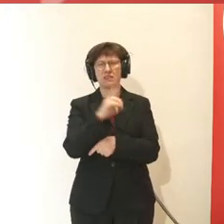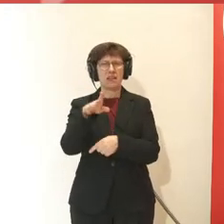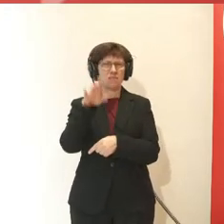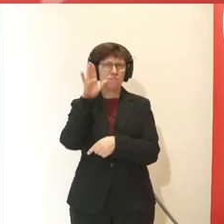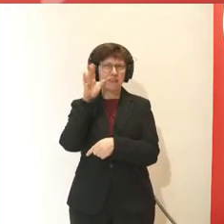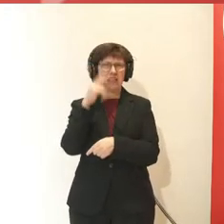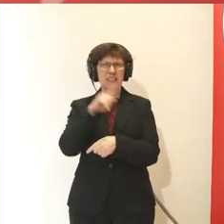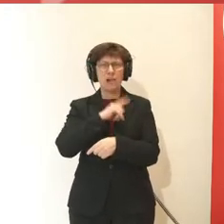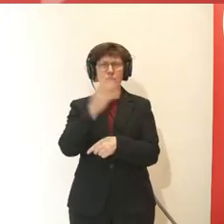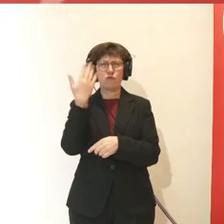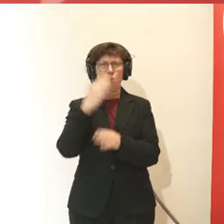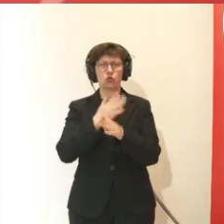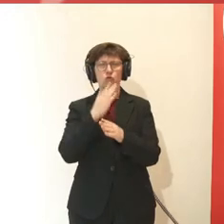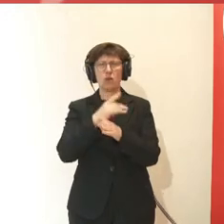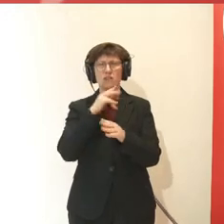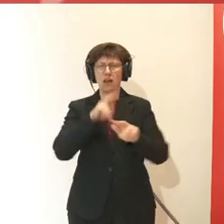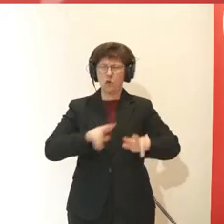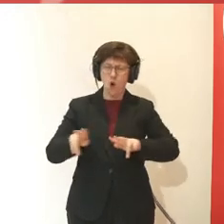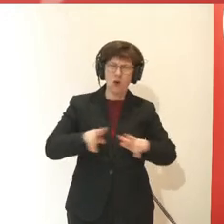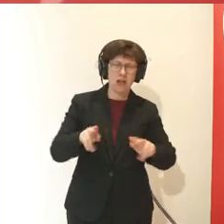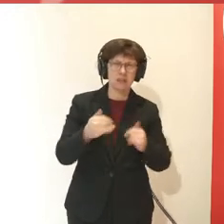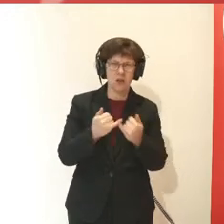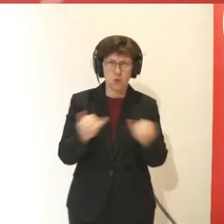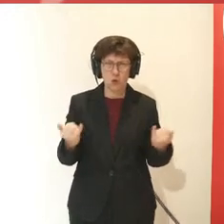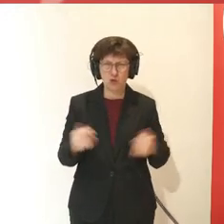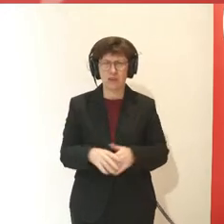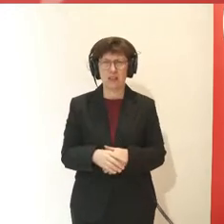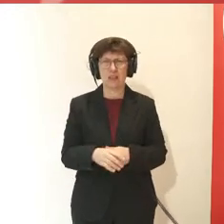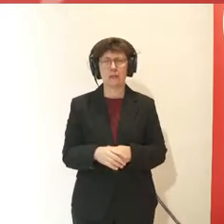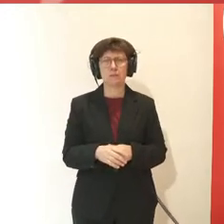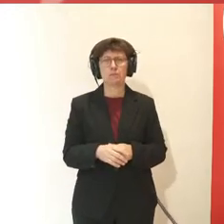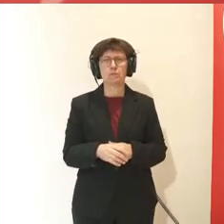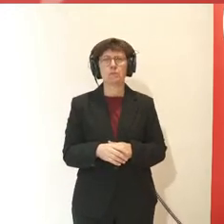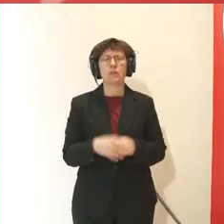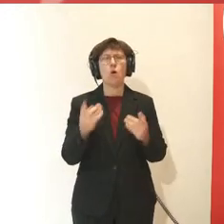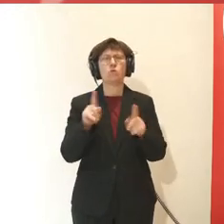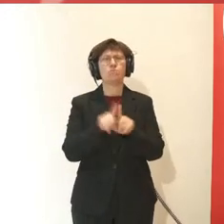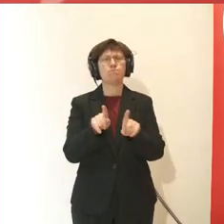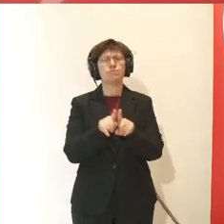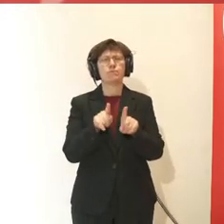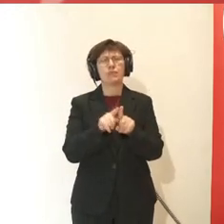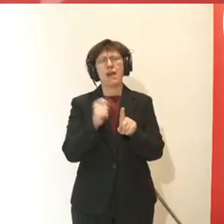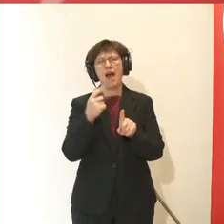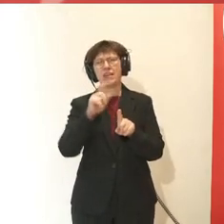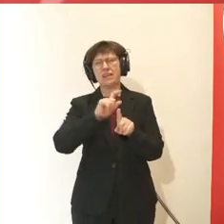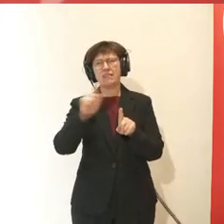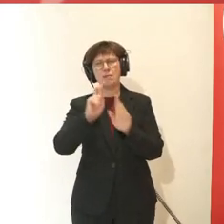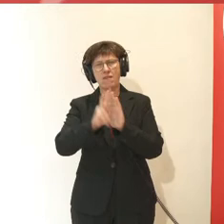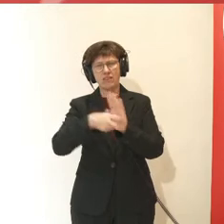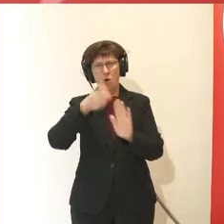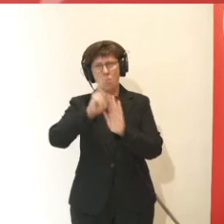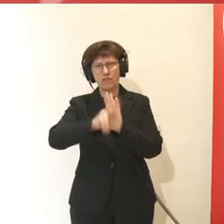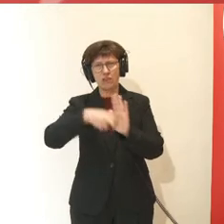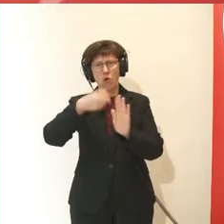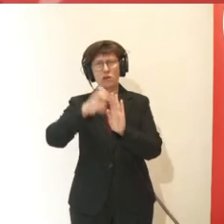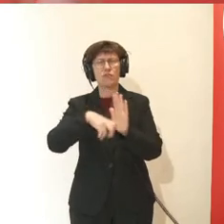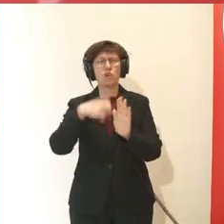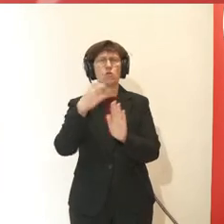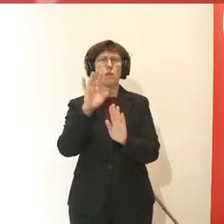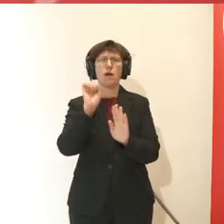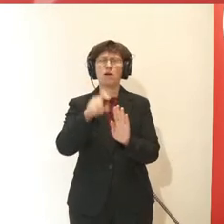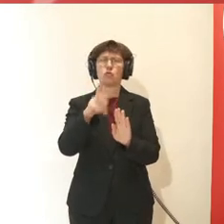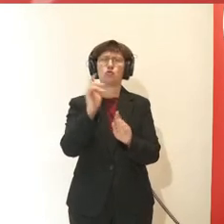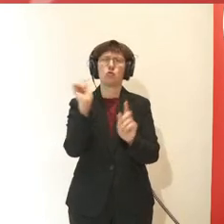haben was ich vorher schon organisatorisch angekündigt habe und auch genau noch ein paar sachen wiederholen aber gerne könnt ihr auch